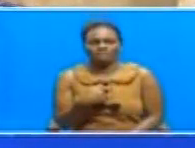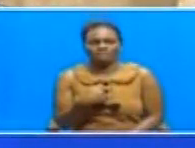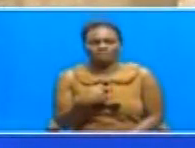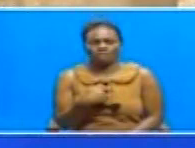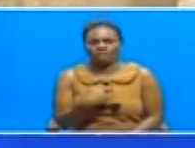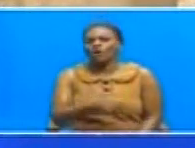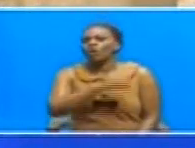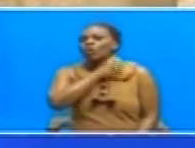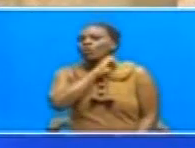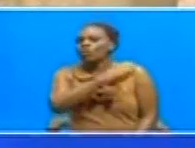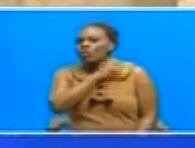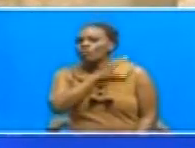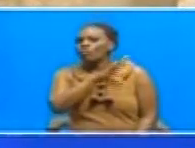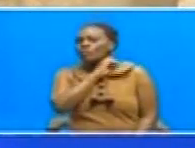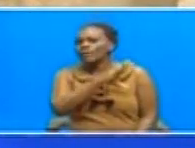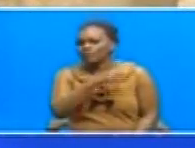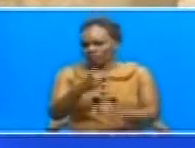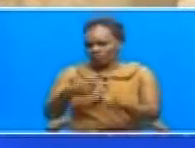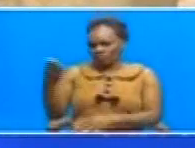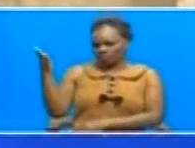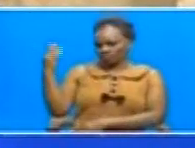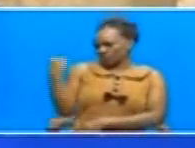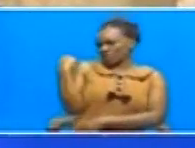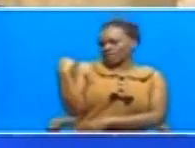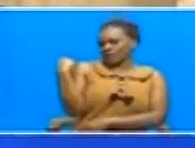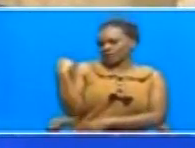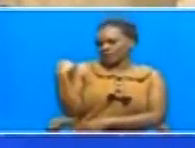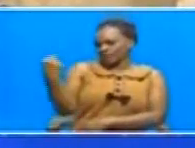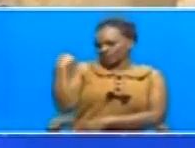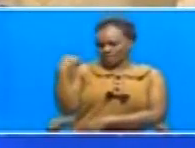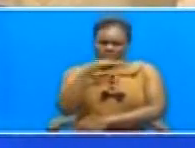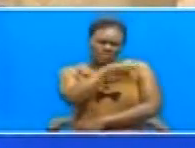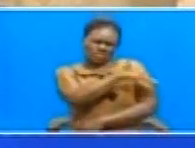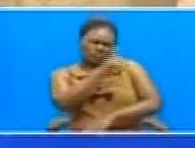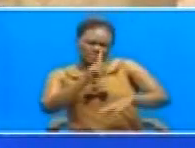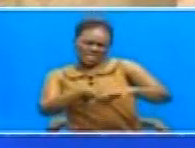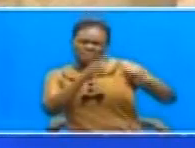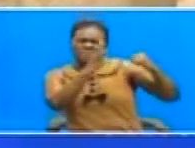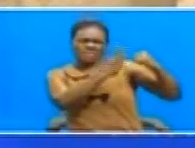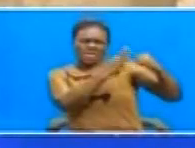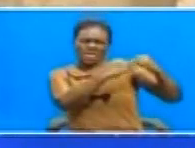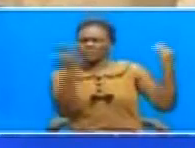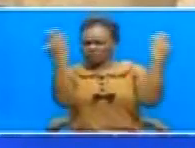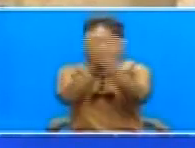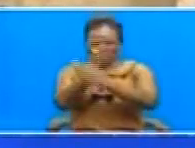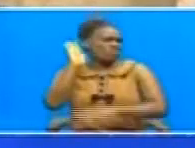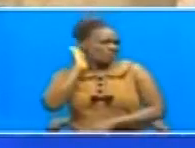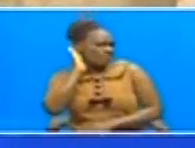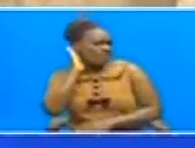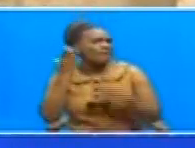na tetesi tangu jana, kwa sababu jana jioni kama saa mbili tulikuwa tumepata habari